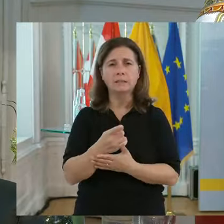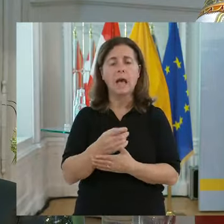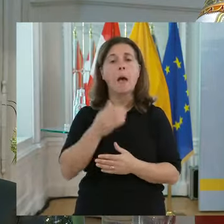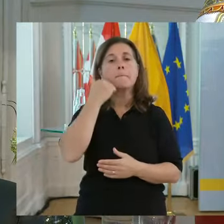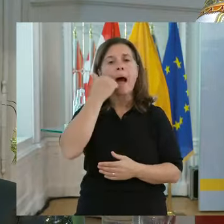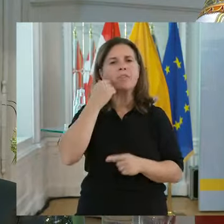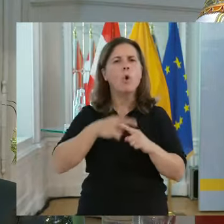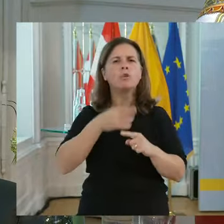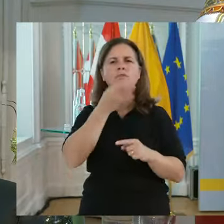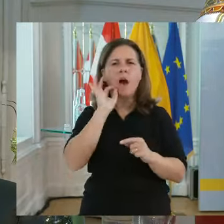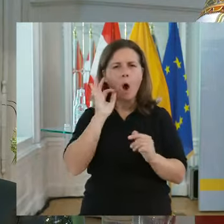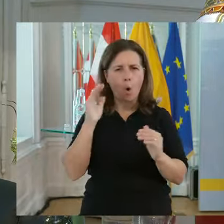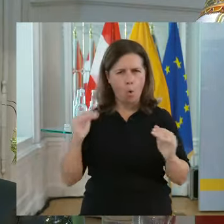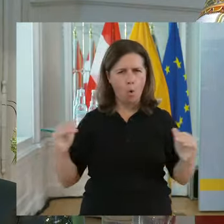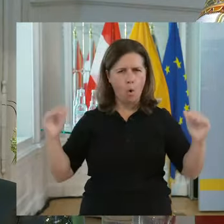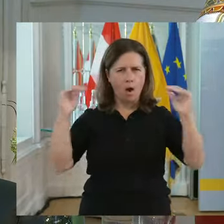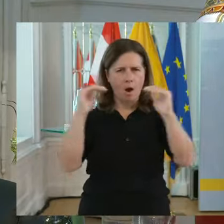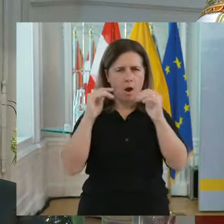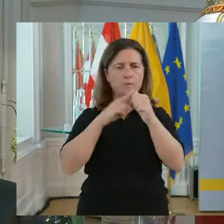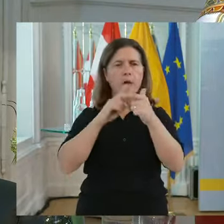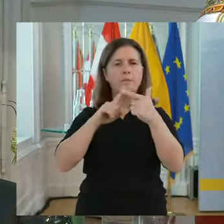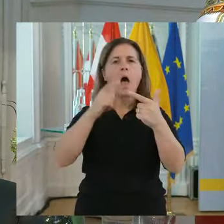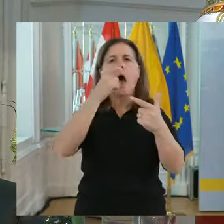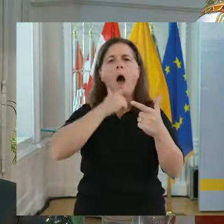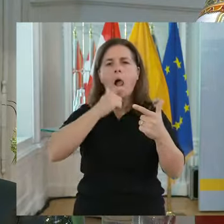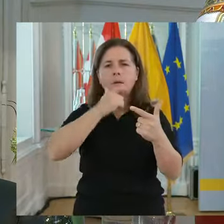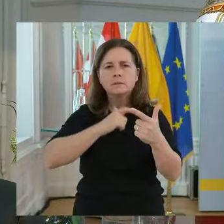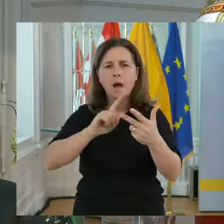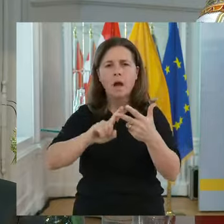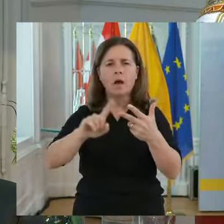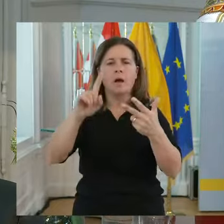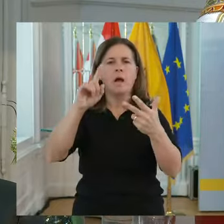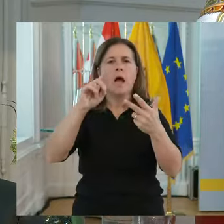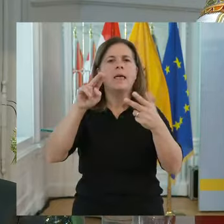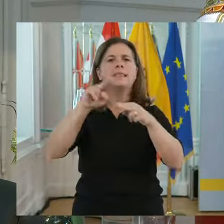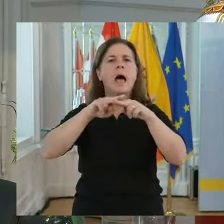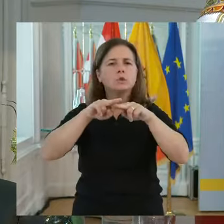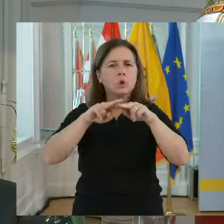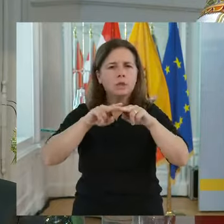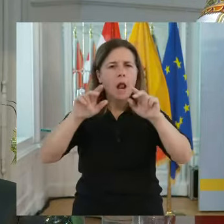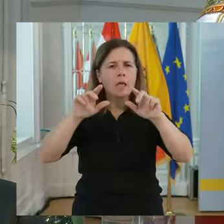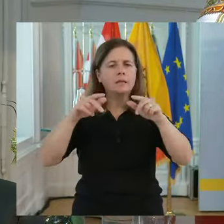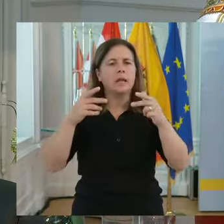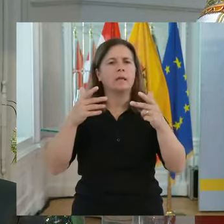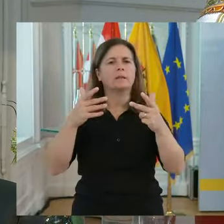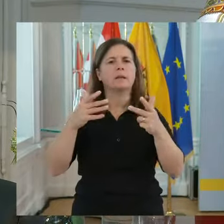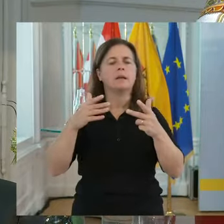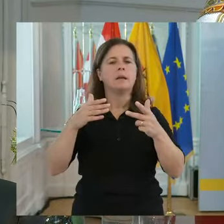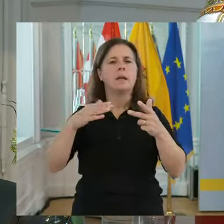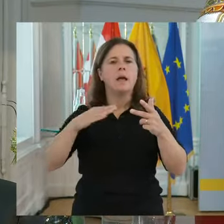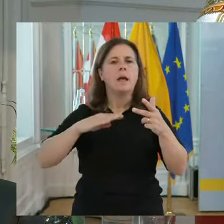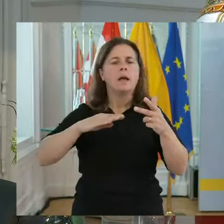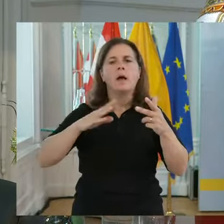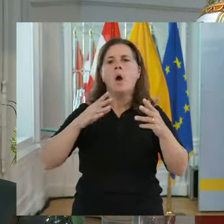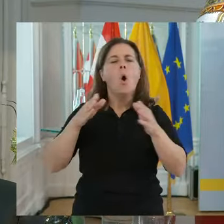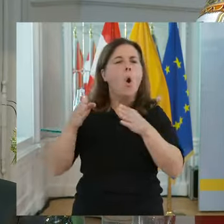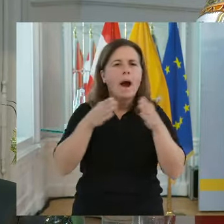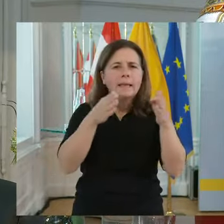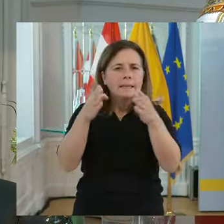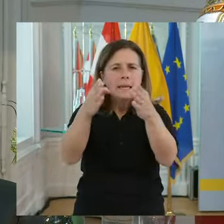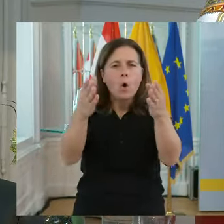Frau, dann war es das Thema Alter, dann ging es um Nationalitäten, es geht um Ethnien, es geht um